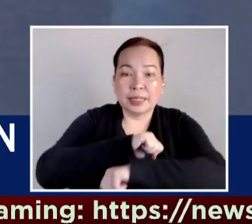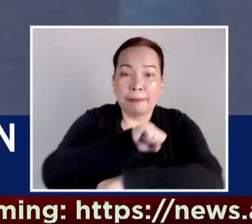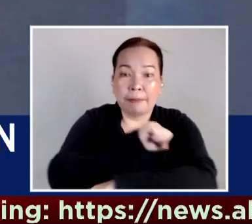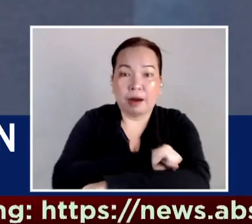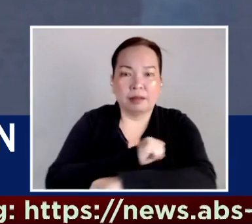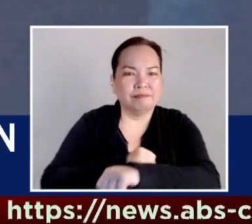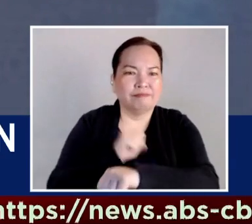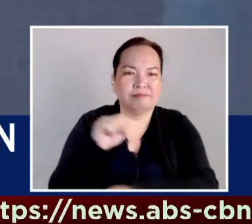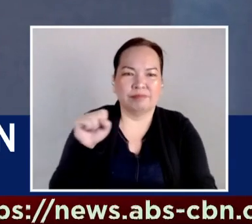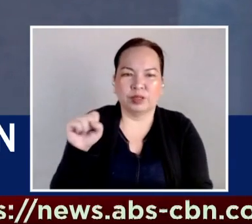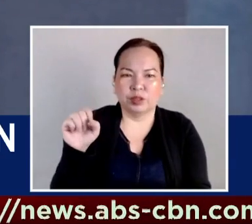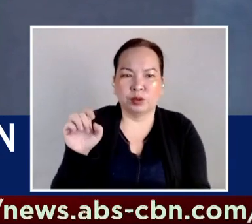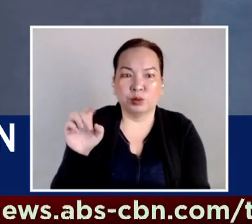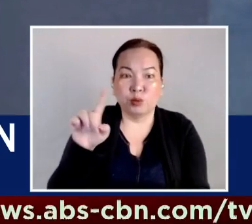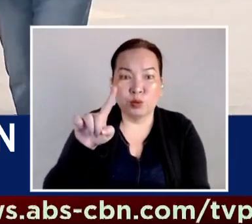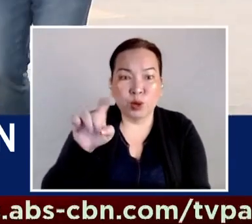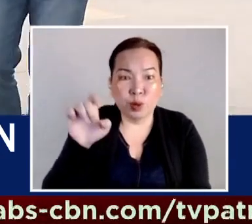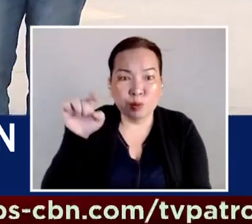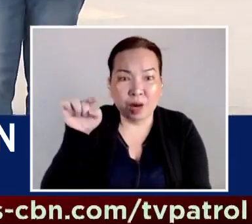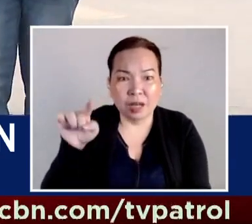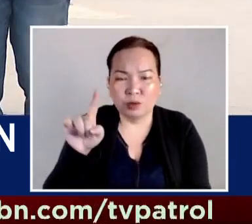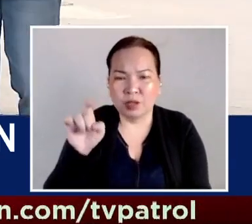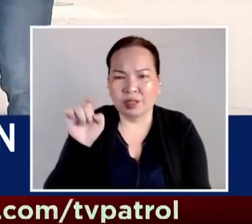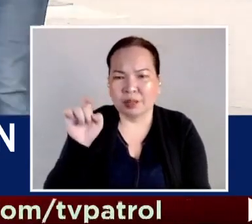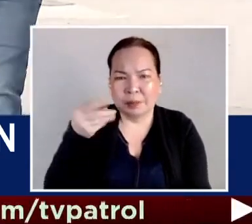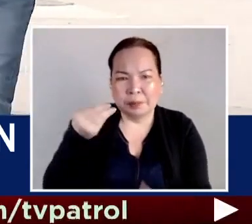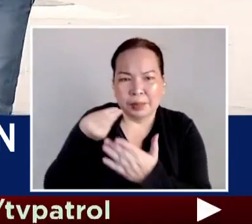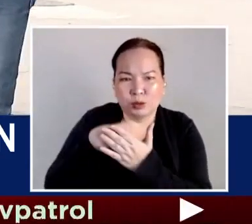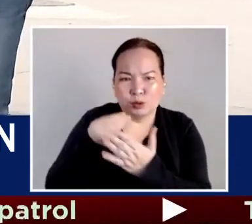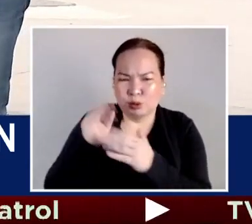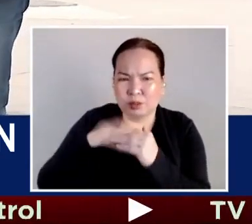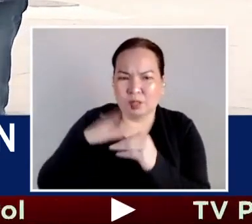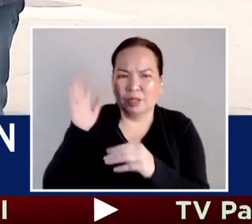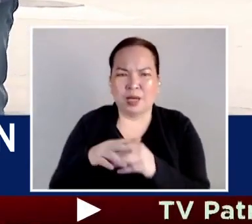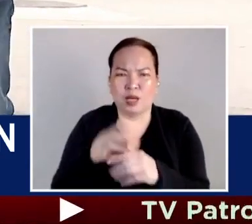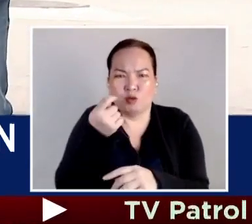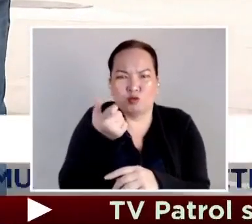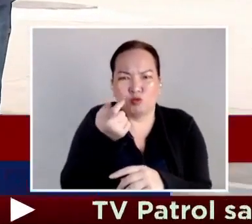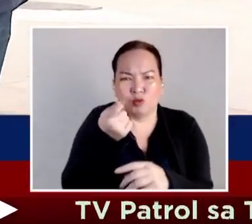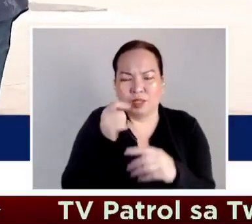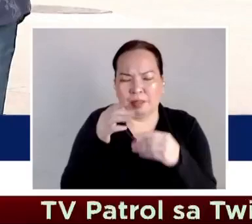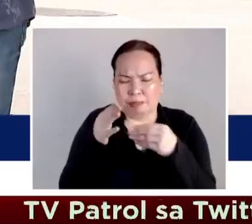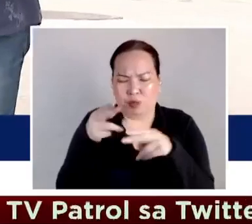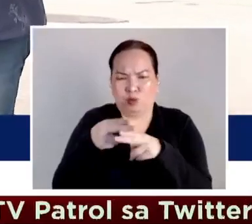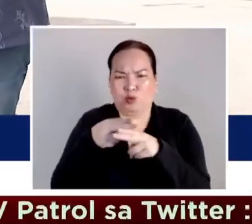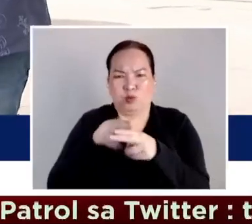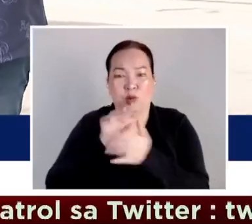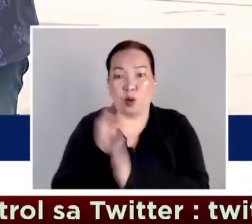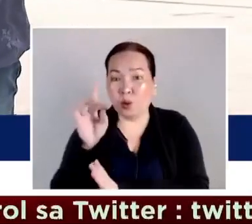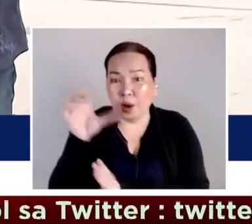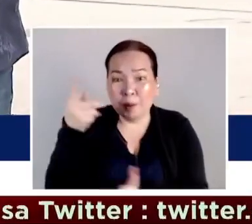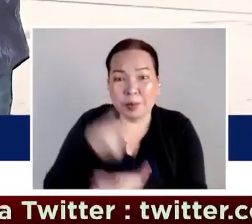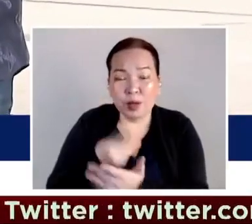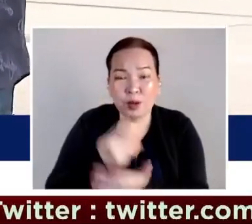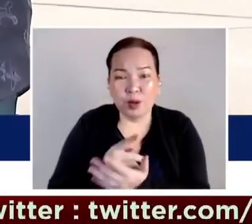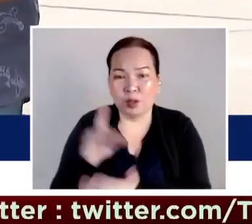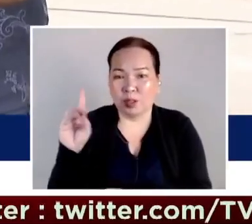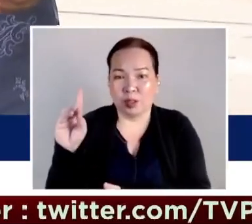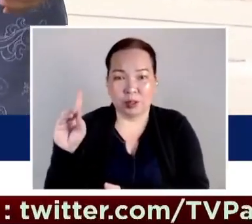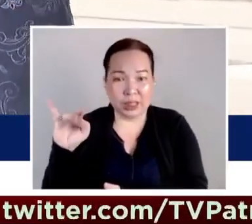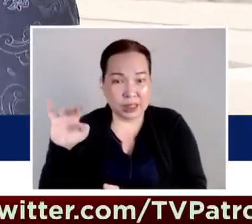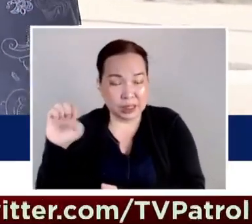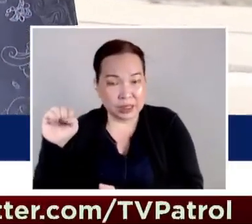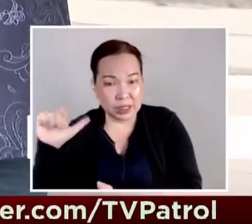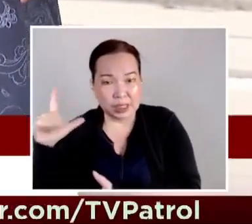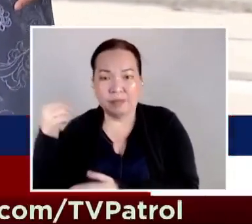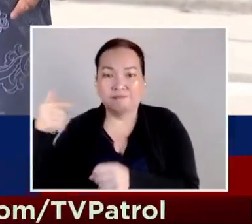plus na ang litro ng diesel. Konting kembot na lang, tutuntong na sa 100 piso ang litro ng diesel at gasolina dito sa Metro